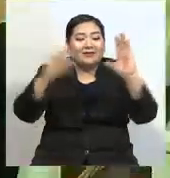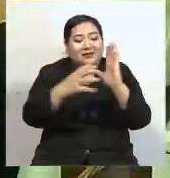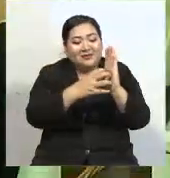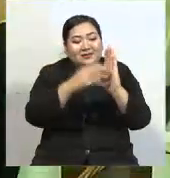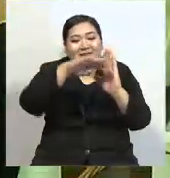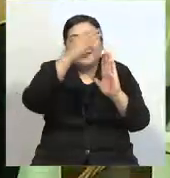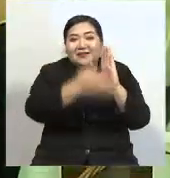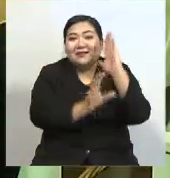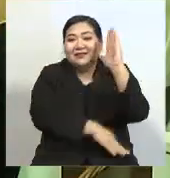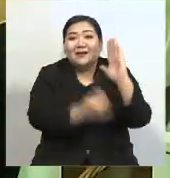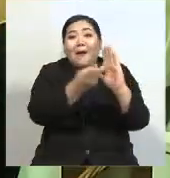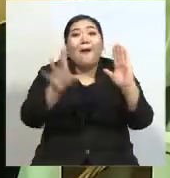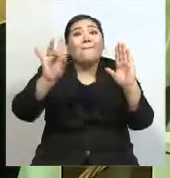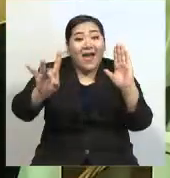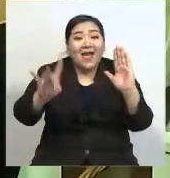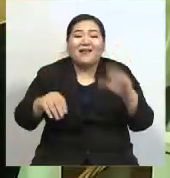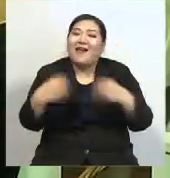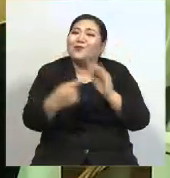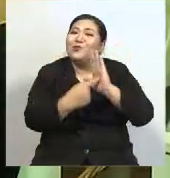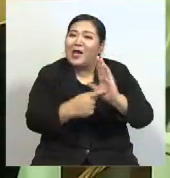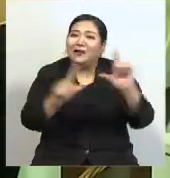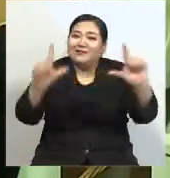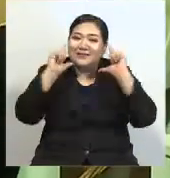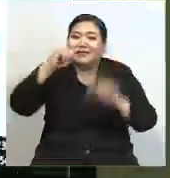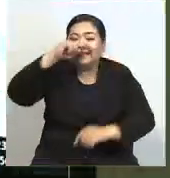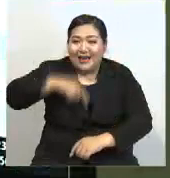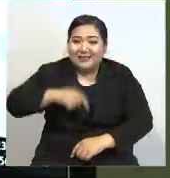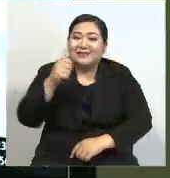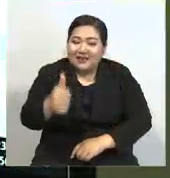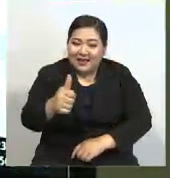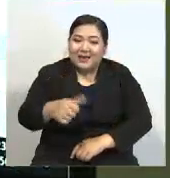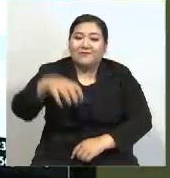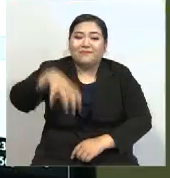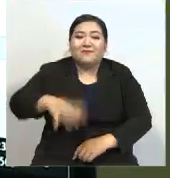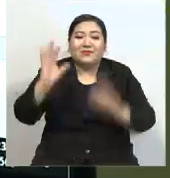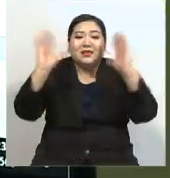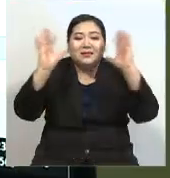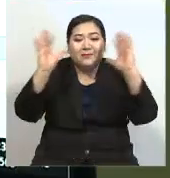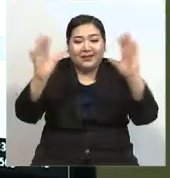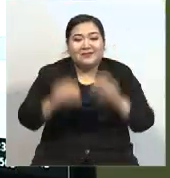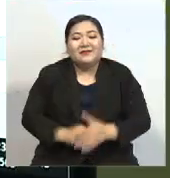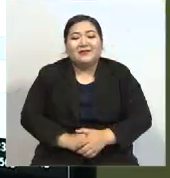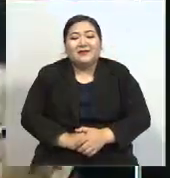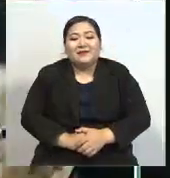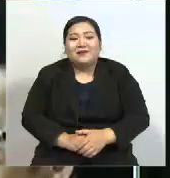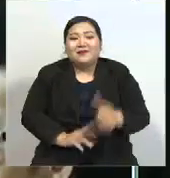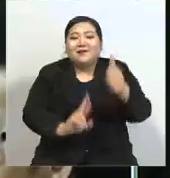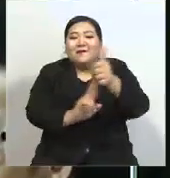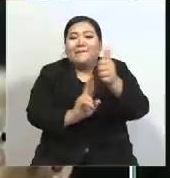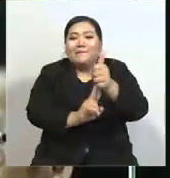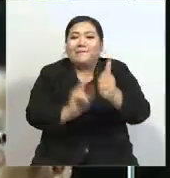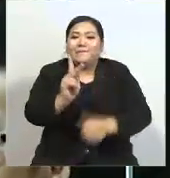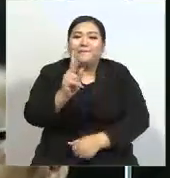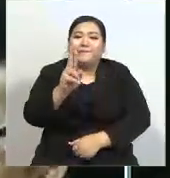างแสดงถึงความสัมพันธ์และภาพลักษณ์ที่ดีขององค์กรโอกาสนี้อธิบดีกรมประชาสัมพันธ์และรองอธิบดีกรมประชาสั